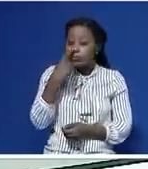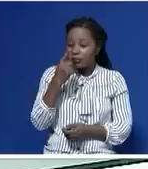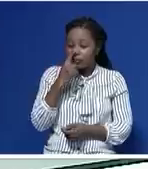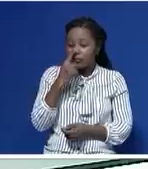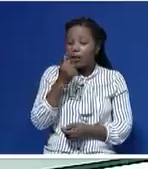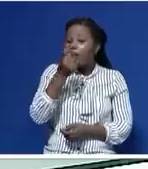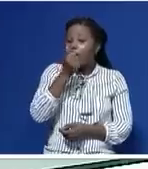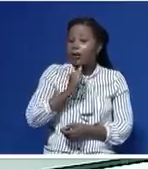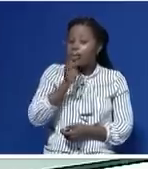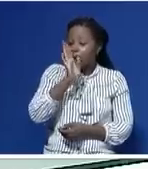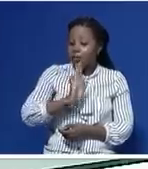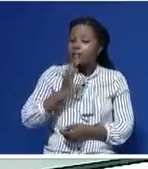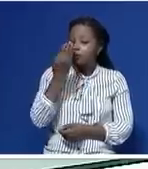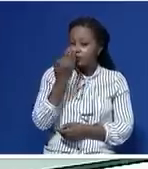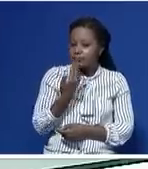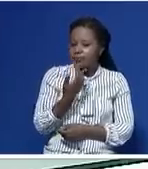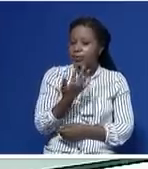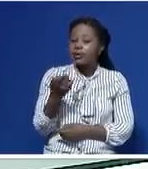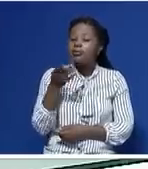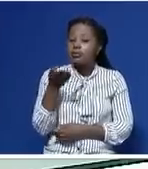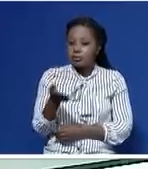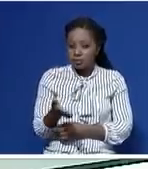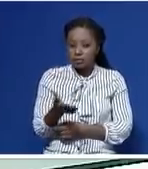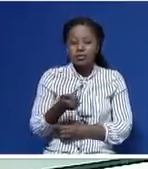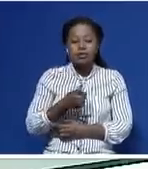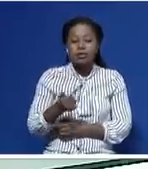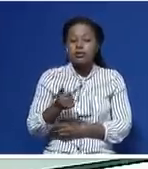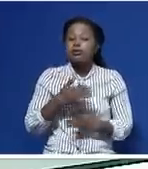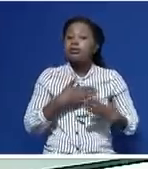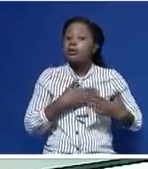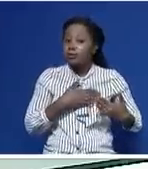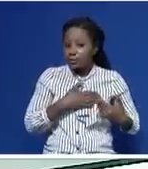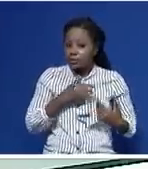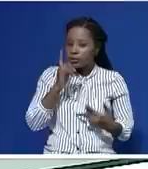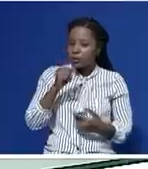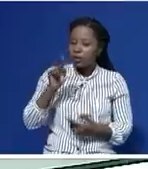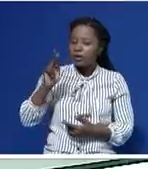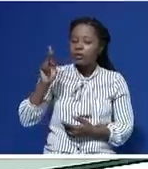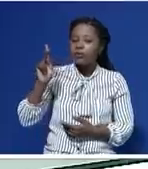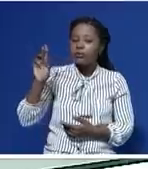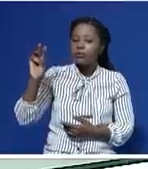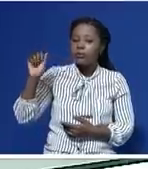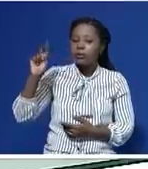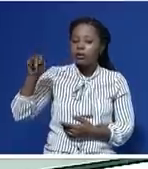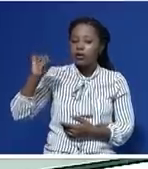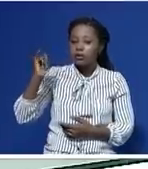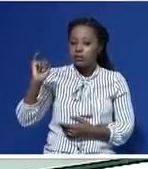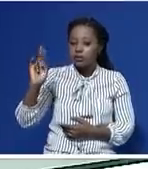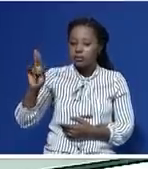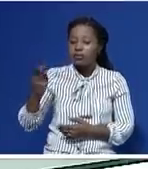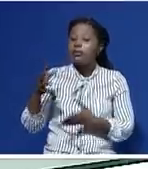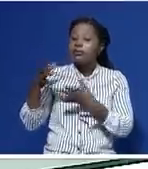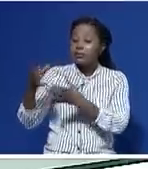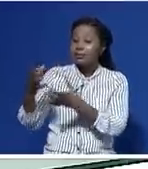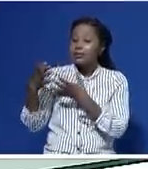ice lolly. Hizi aina ya ice cream ambazo zimekuwa zinapendwa, kumekuwa kuna ukuaji, kumekuwa kuna tikiti